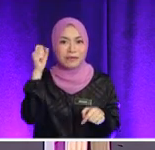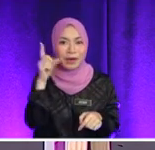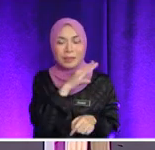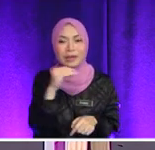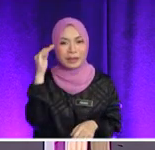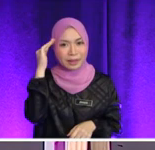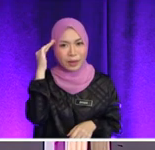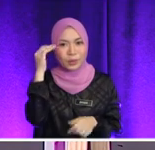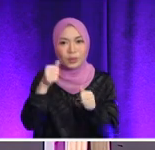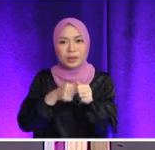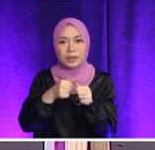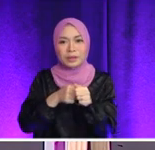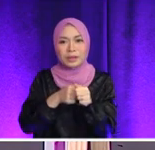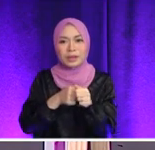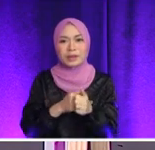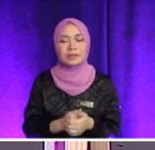soalnya itu betul